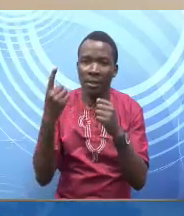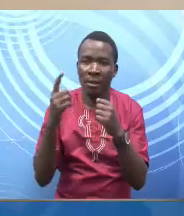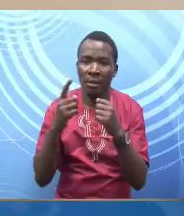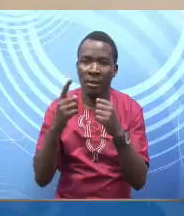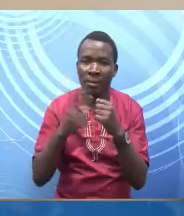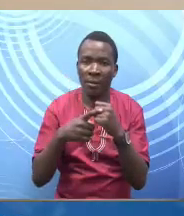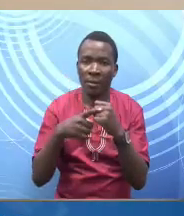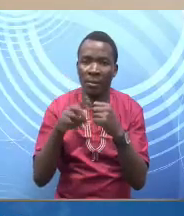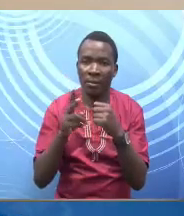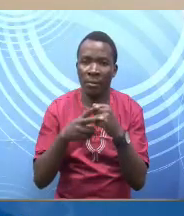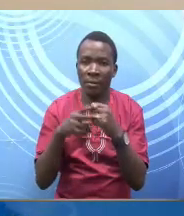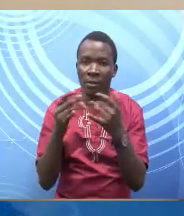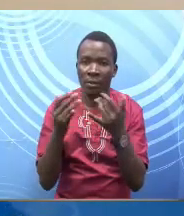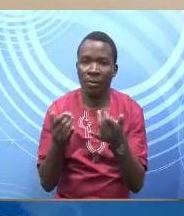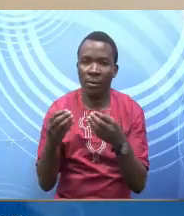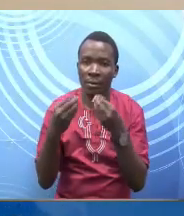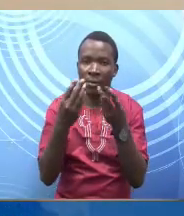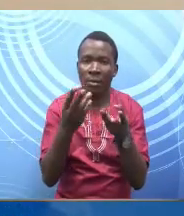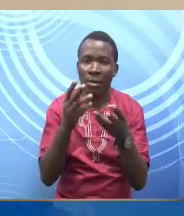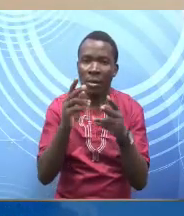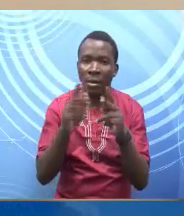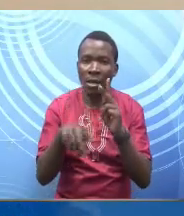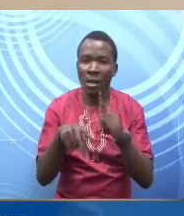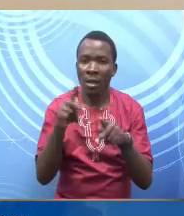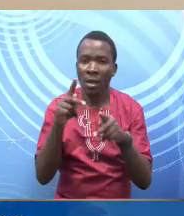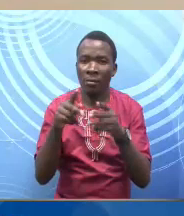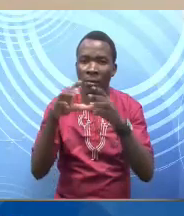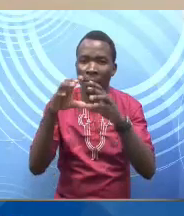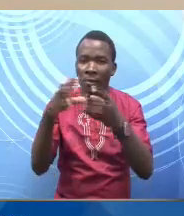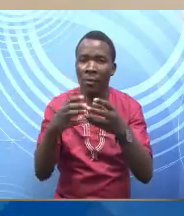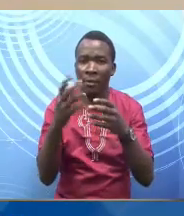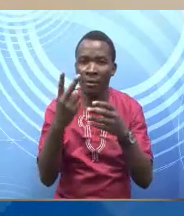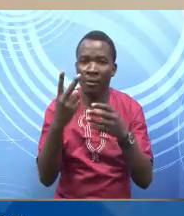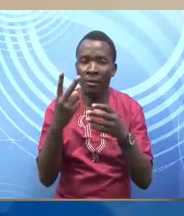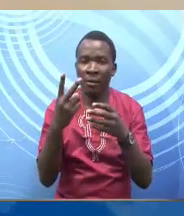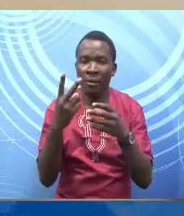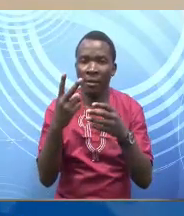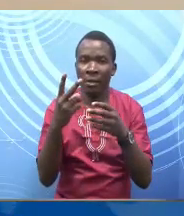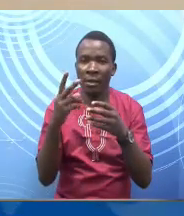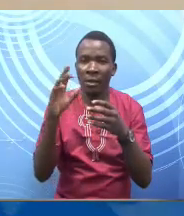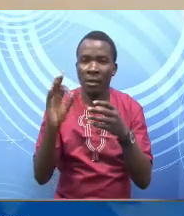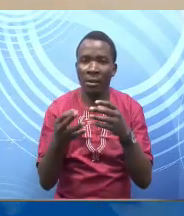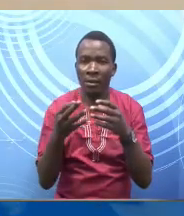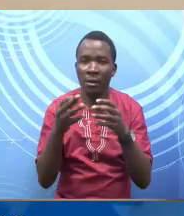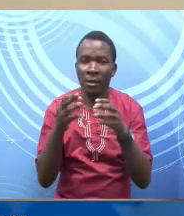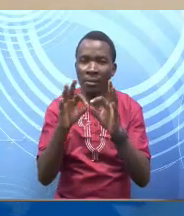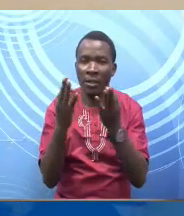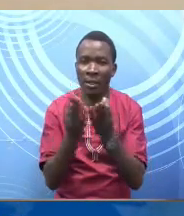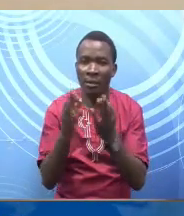4,167 ubu turi guha ikindi cyiciro cya kabiri kingana n'abantu 3,000 imiryango